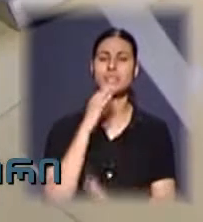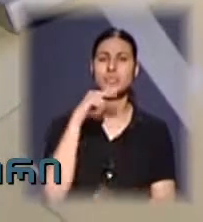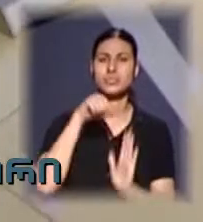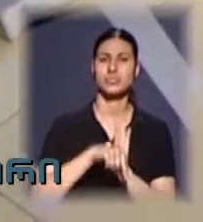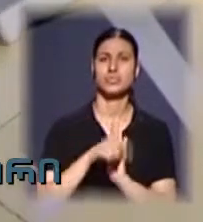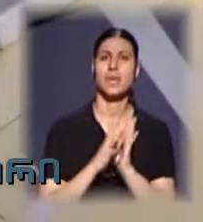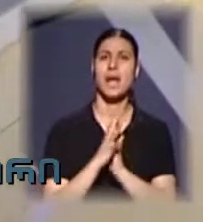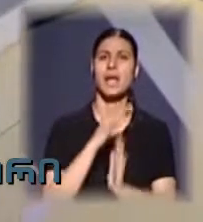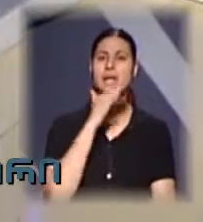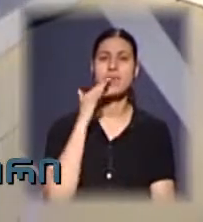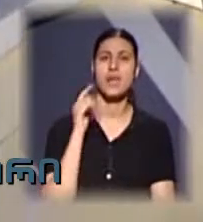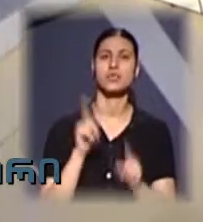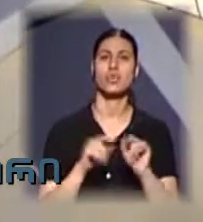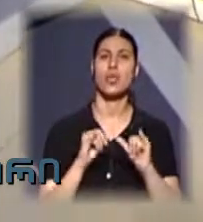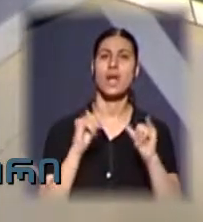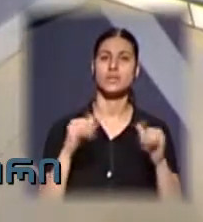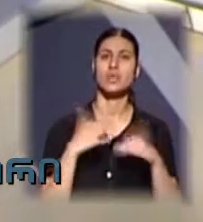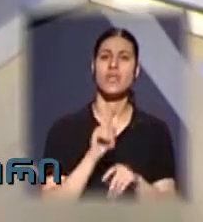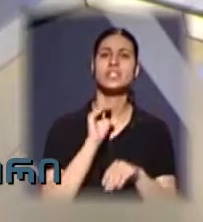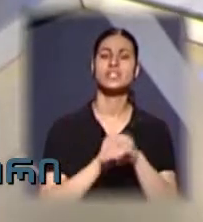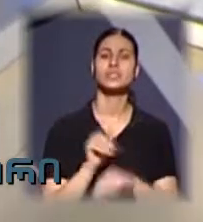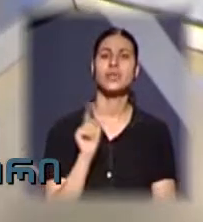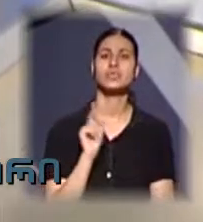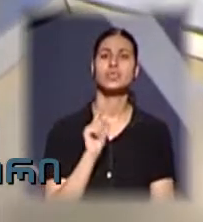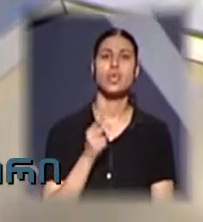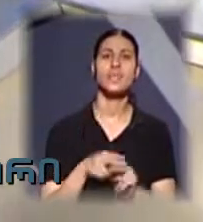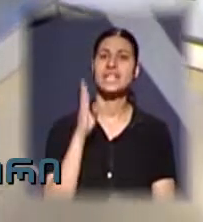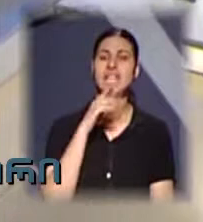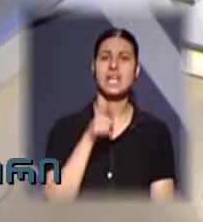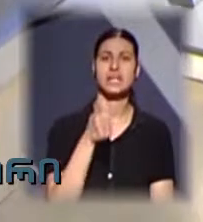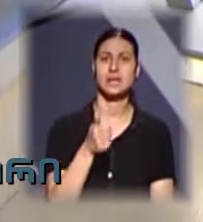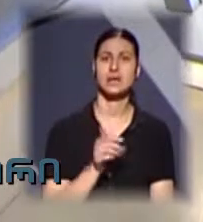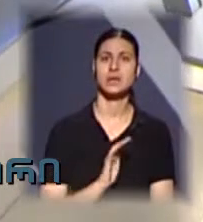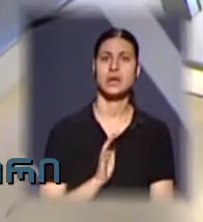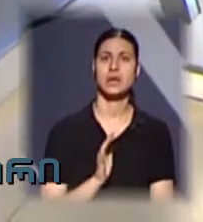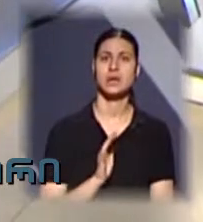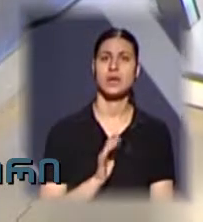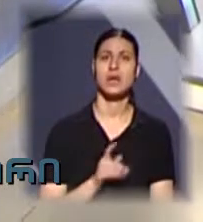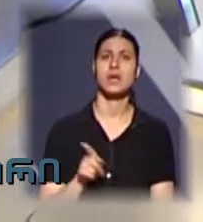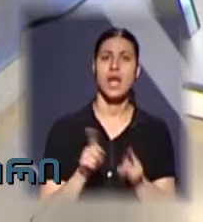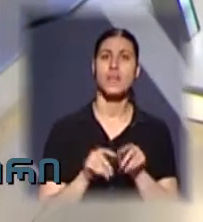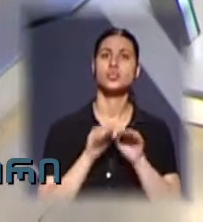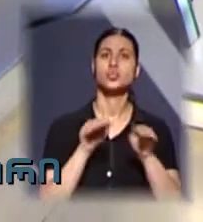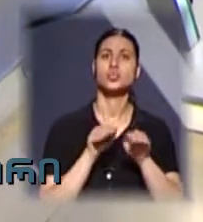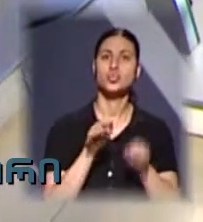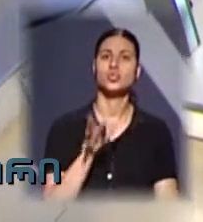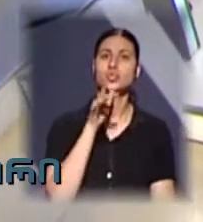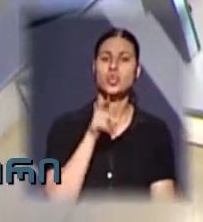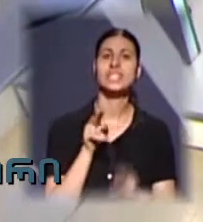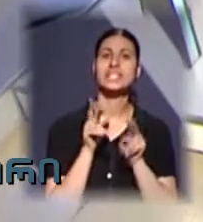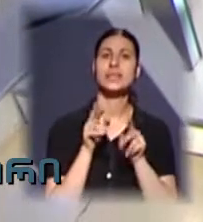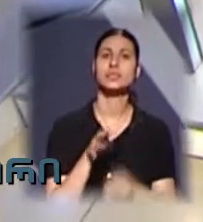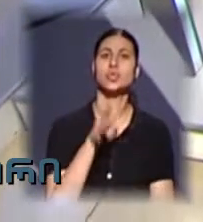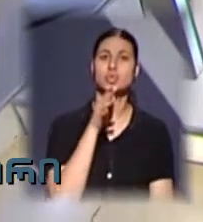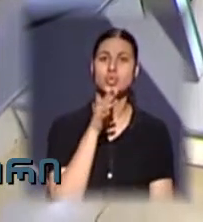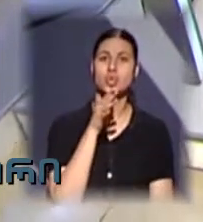რაოდენობა. წყალმცენარეების გავრცელება უკვე მიუთითებს იმაზე, რომ ეს წყალი არ არის ჯანმრთელი. აი ცურვის დროს, ადამიანი ნებისმიერ იმის